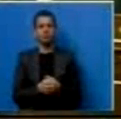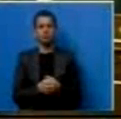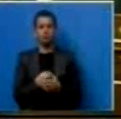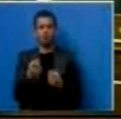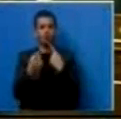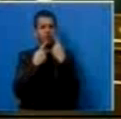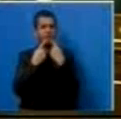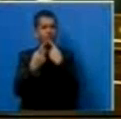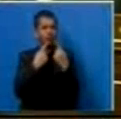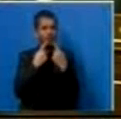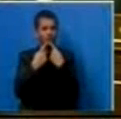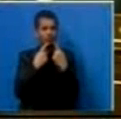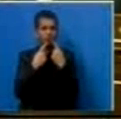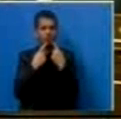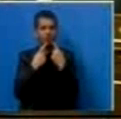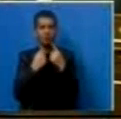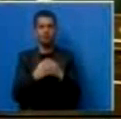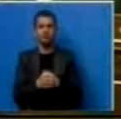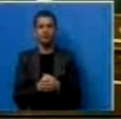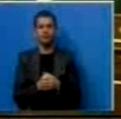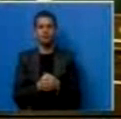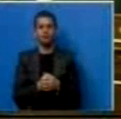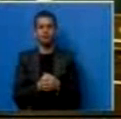ta baj